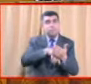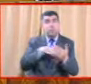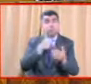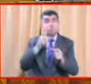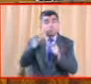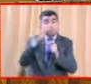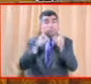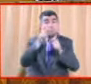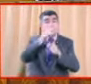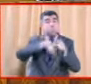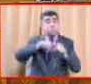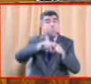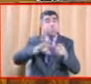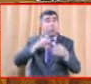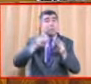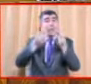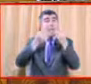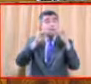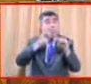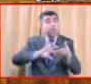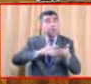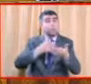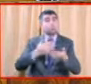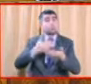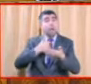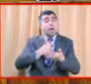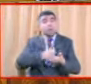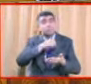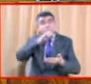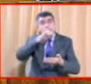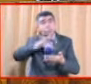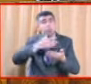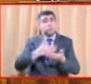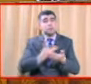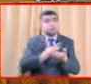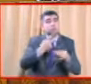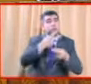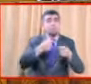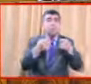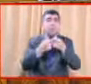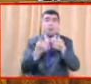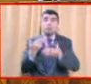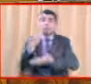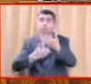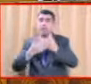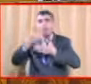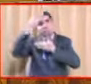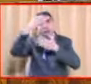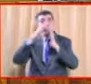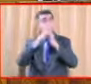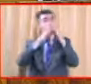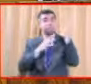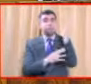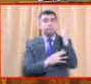إلى استفادة من المعلومات نظرا لما تلعب هذه المعلومات من دور فعال في المباحث